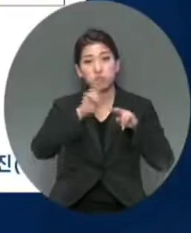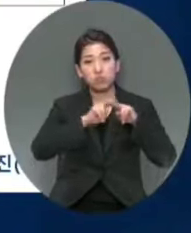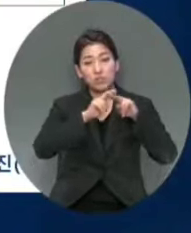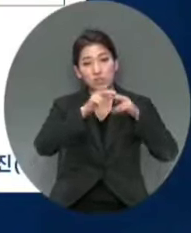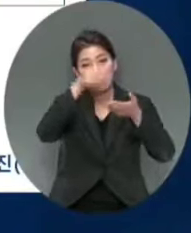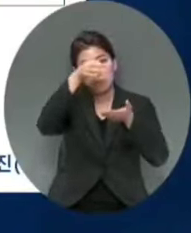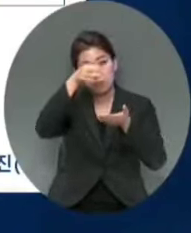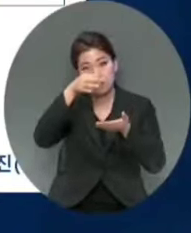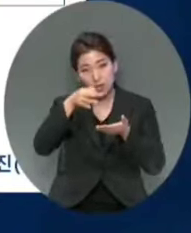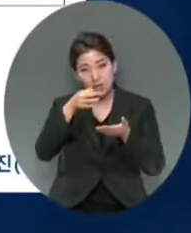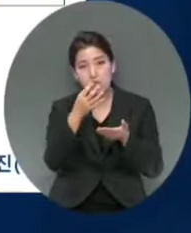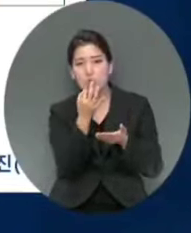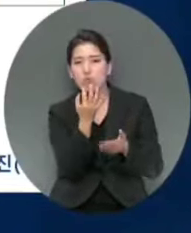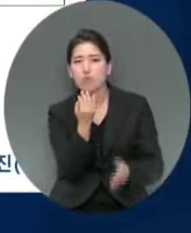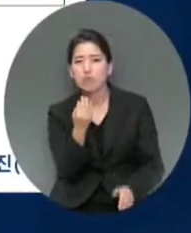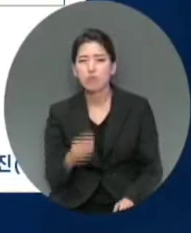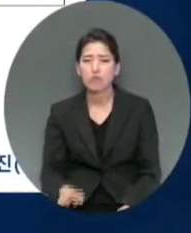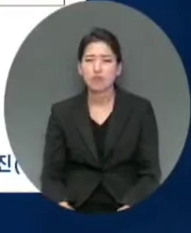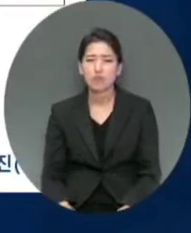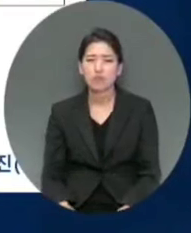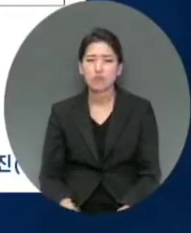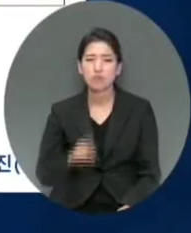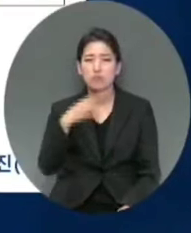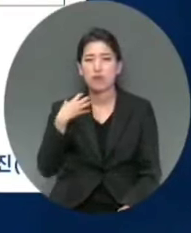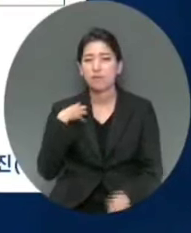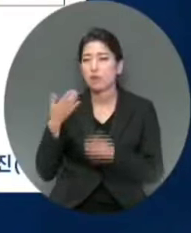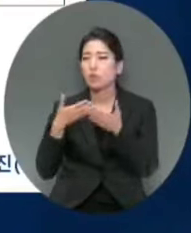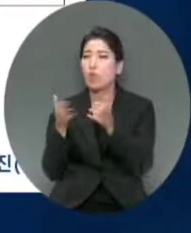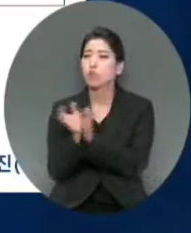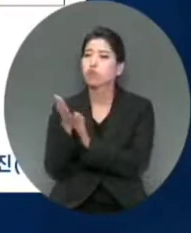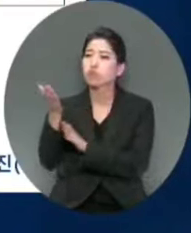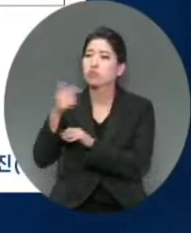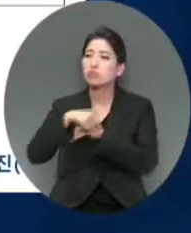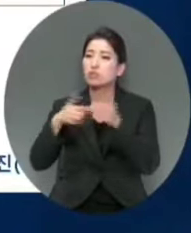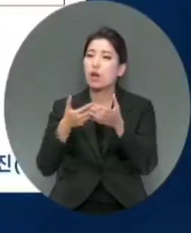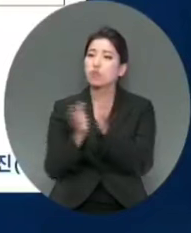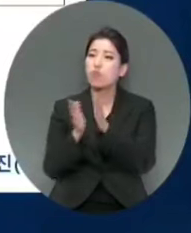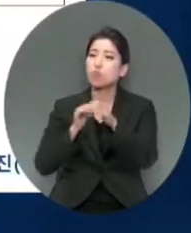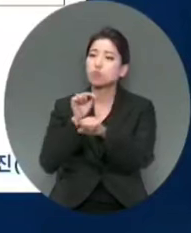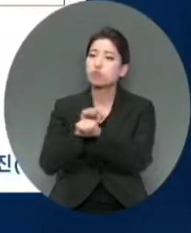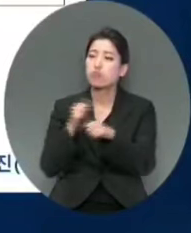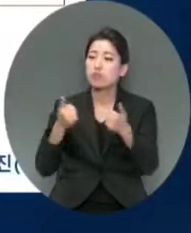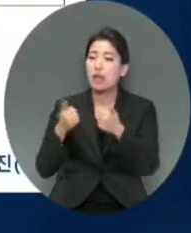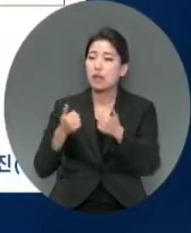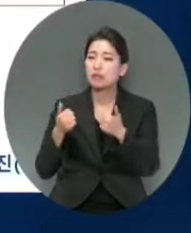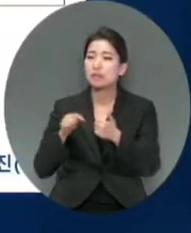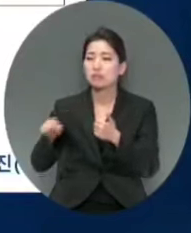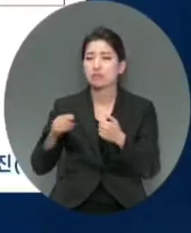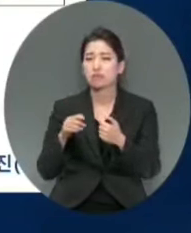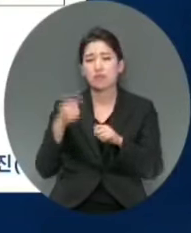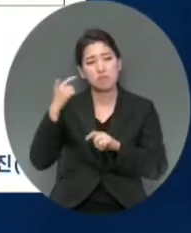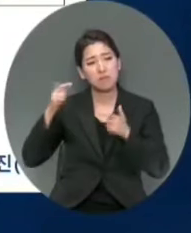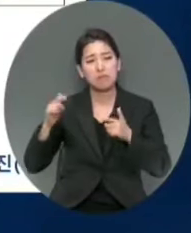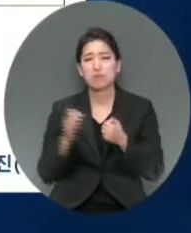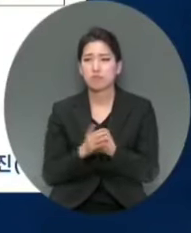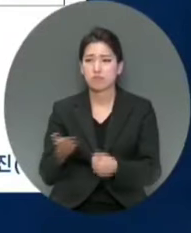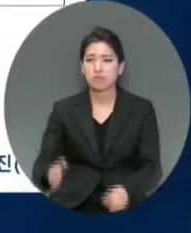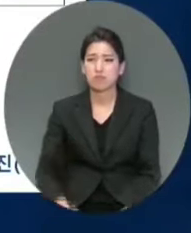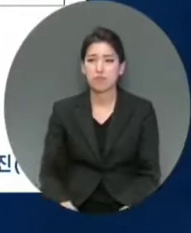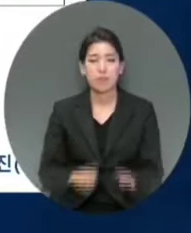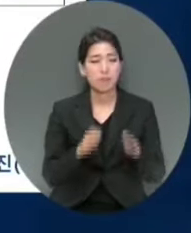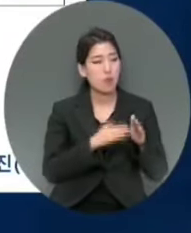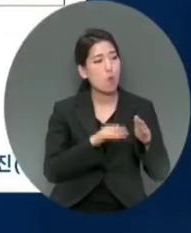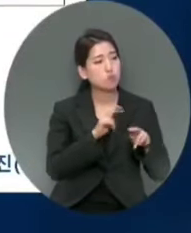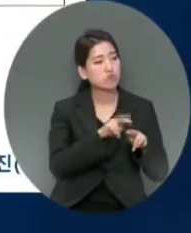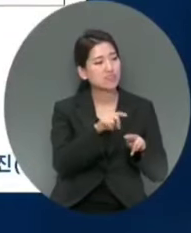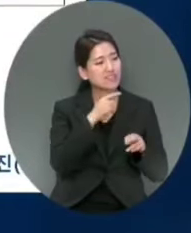종류가 상이하고 또 해당 기금을 담당하는 고용노동부, 기재부 공무원이 상이해서 생긴 문제입니다. 어떤 공무직은 내년부터